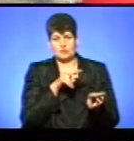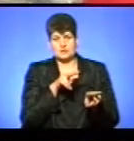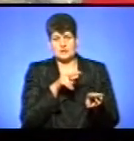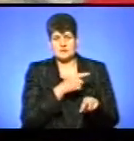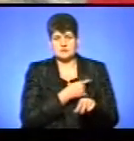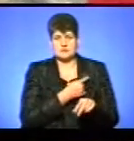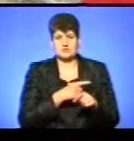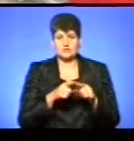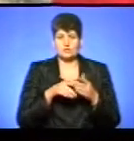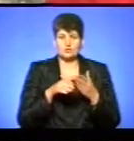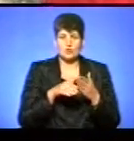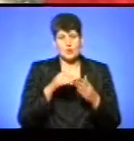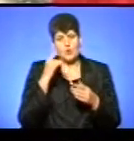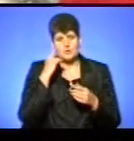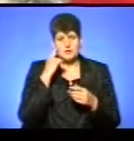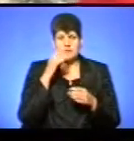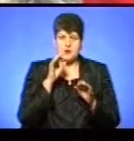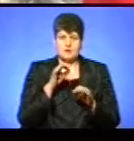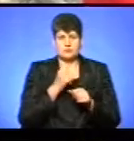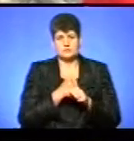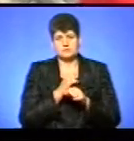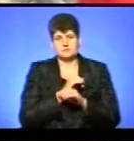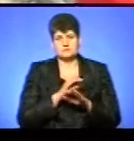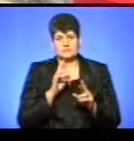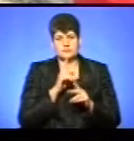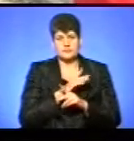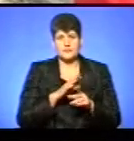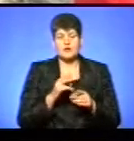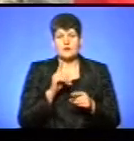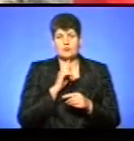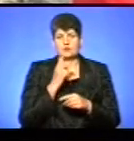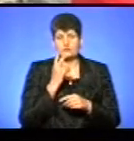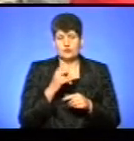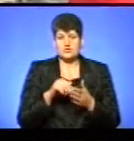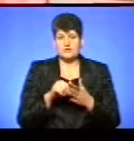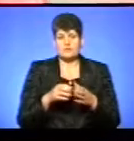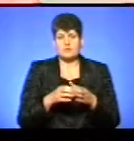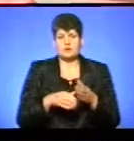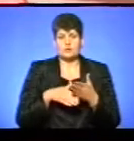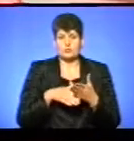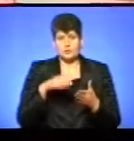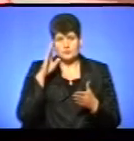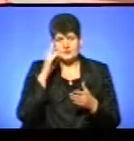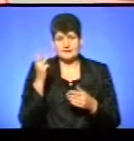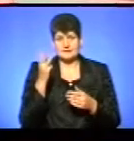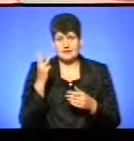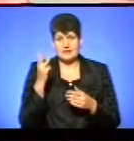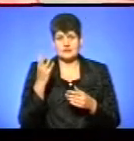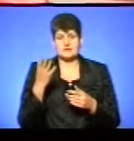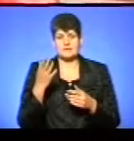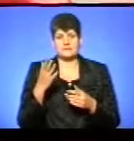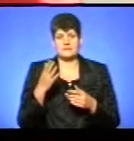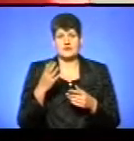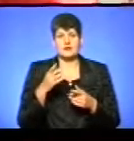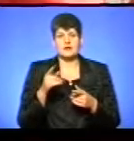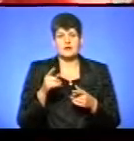швидкої, оцінює, чи правильно вони діють. Поки двоє членів команди допомагають хлопчику, третій відволікає брата пацієнта,